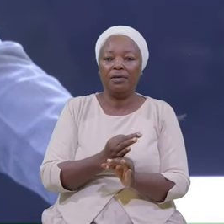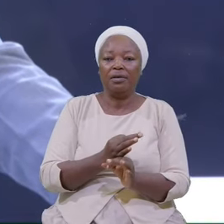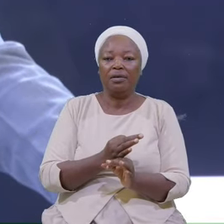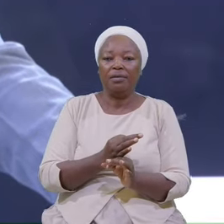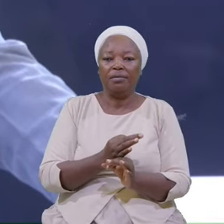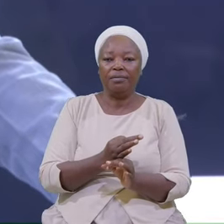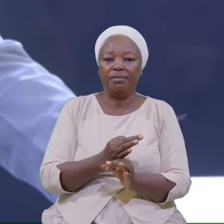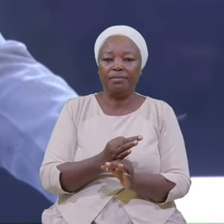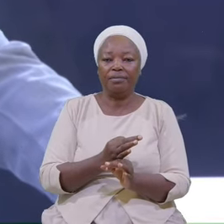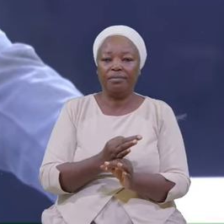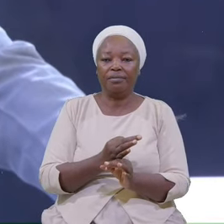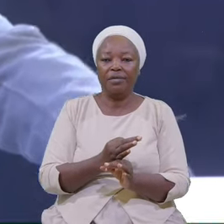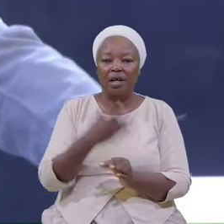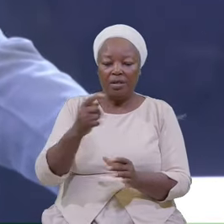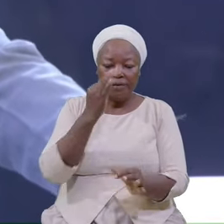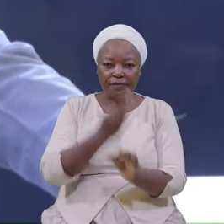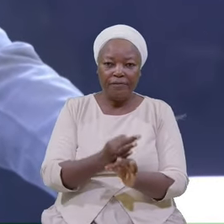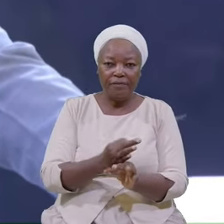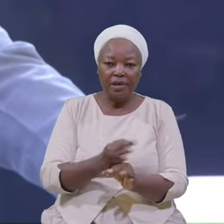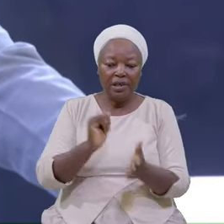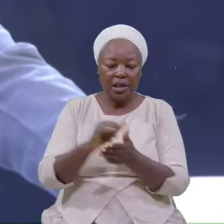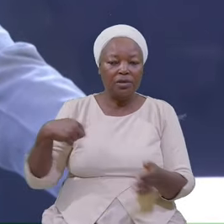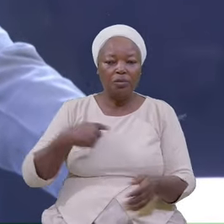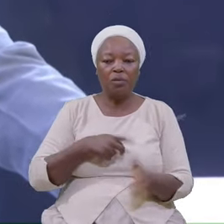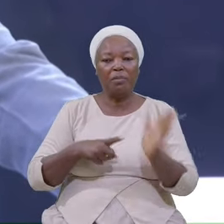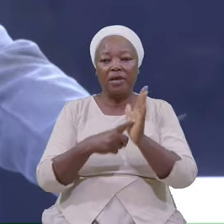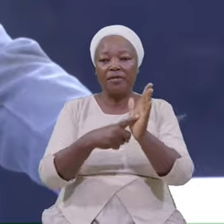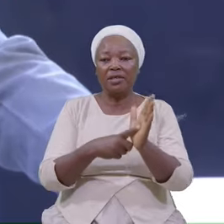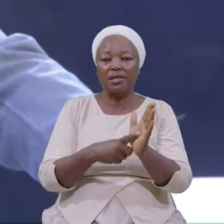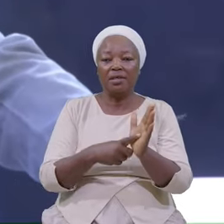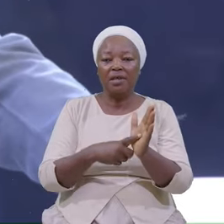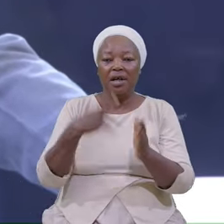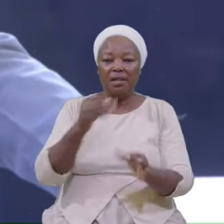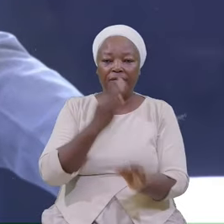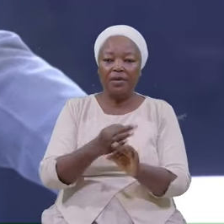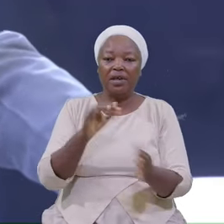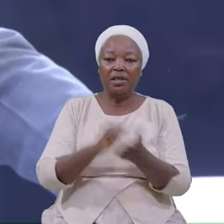et la foi guérissante. The faith manifest. La foi que nous manifestons,